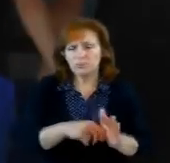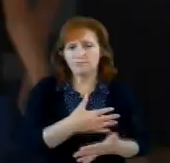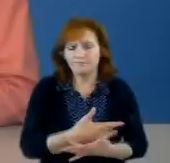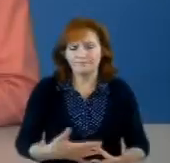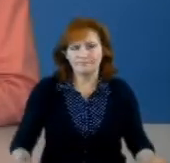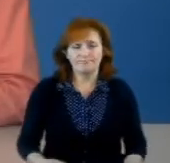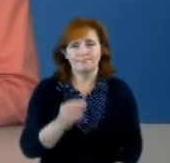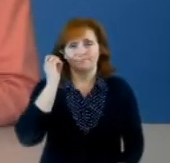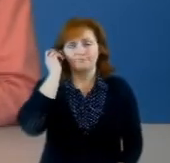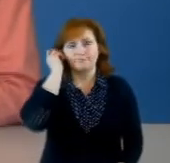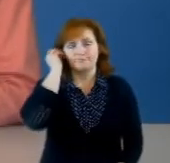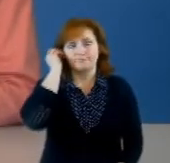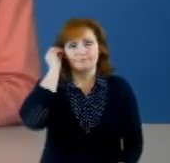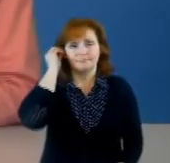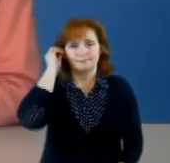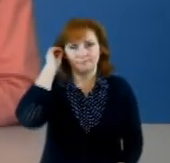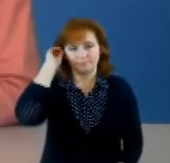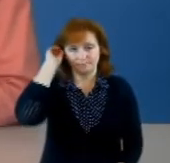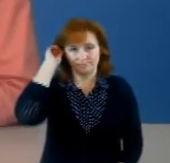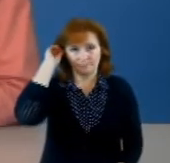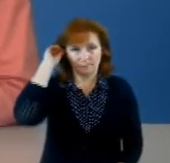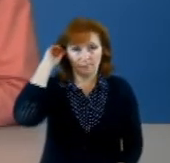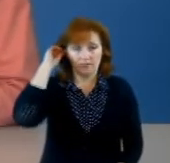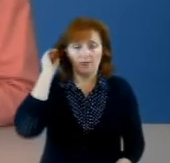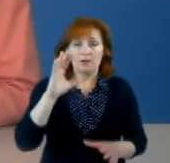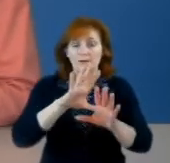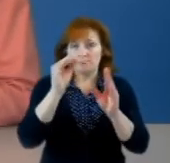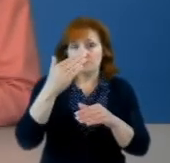Суспільному. У мене все на цю годину.